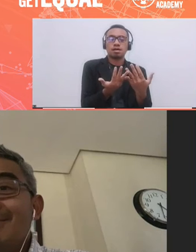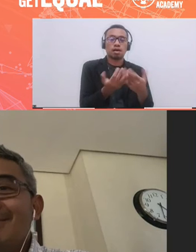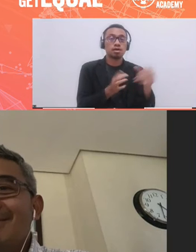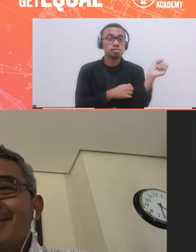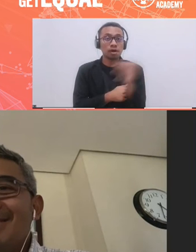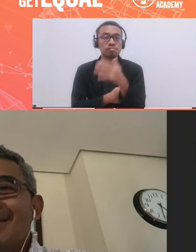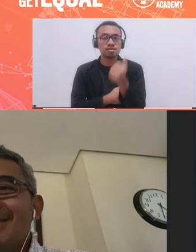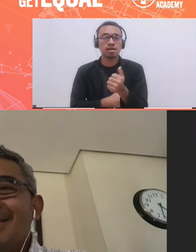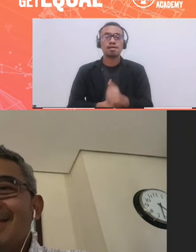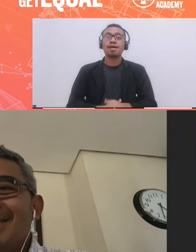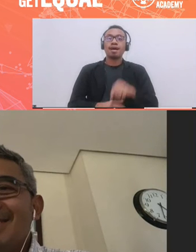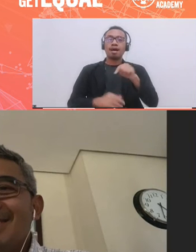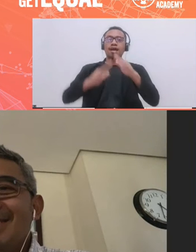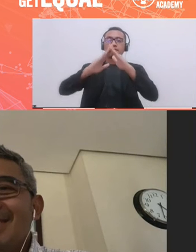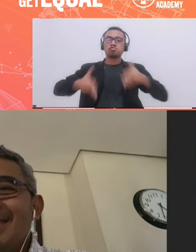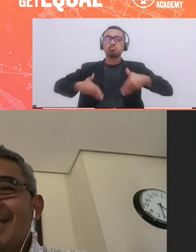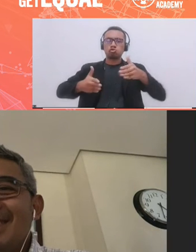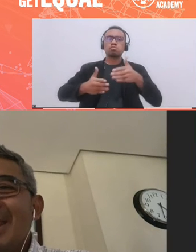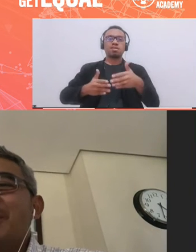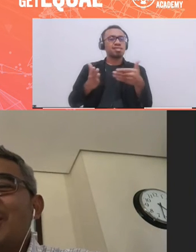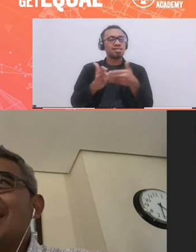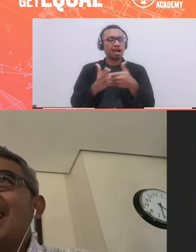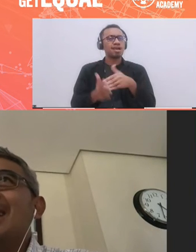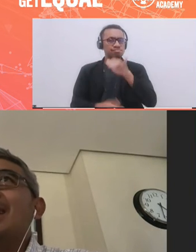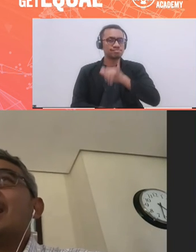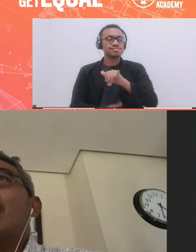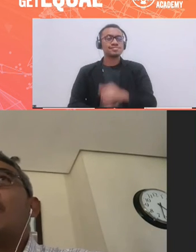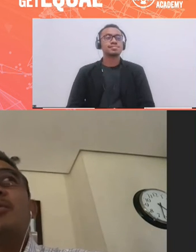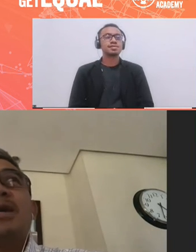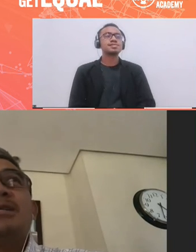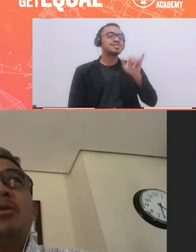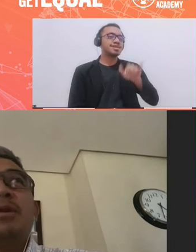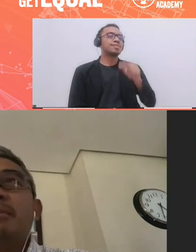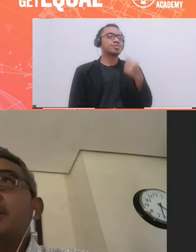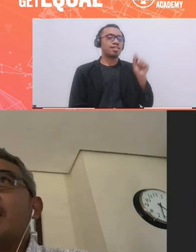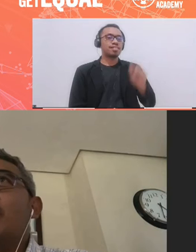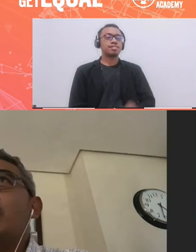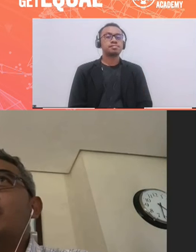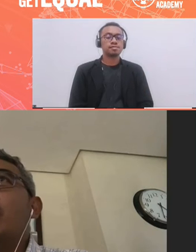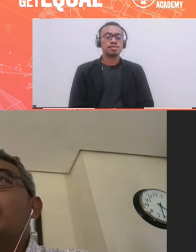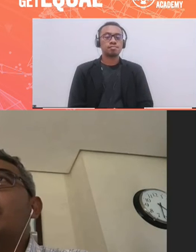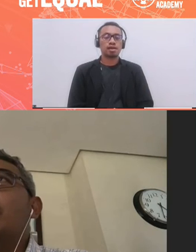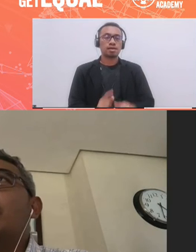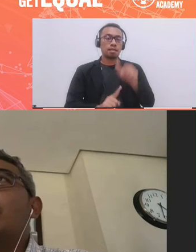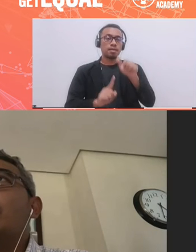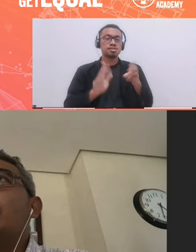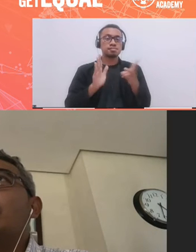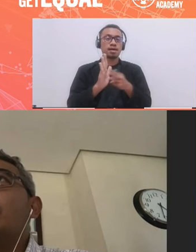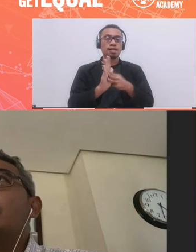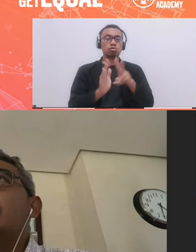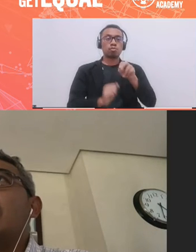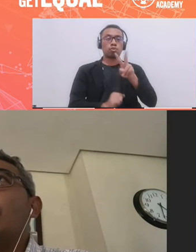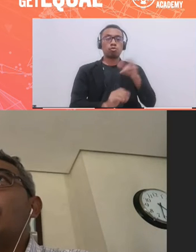meskipun infrastruktur menjadi tantangan. Mas Farhan. Betul sekali. Kalau mungkin sebelum 16 Maret